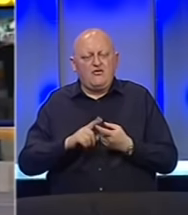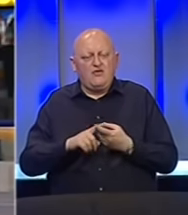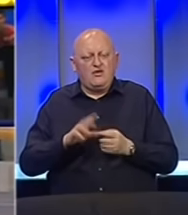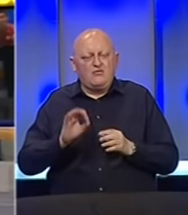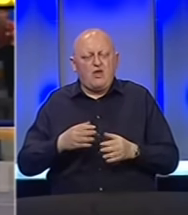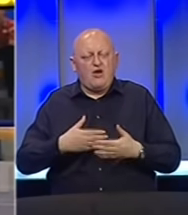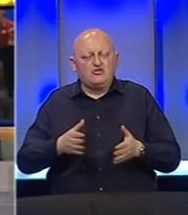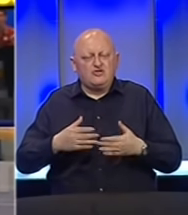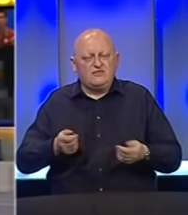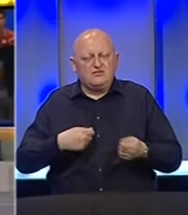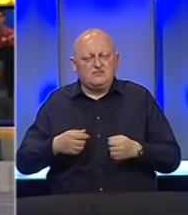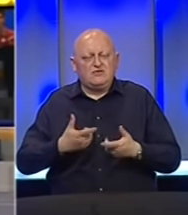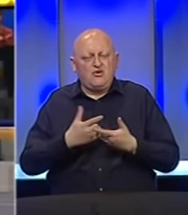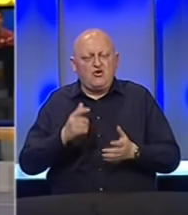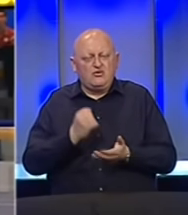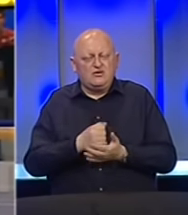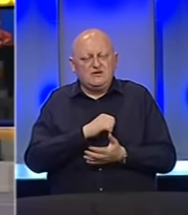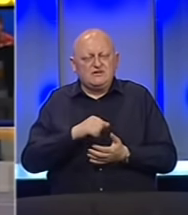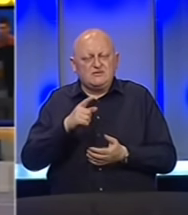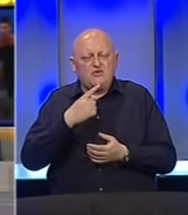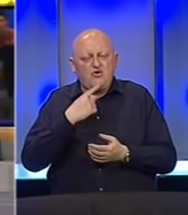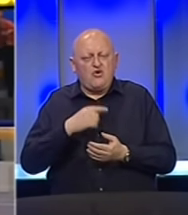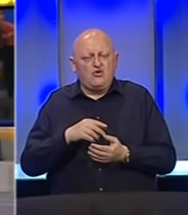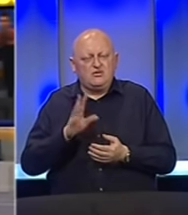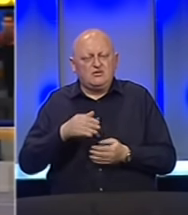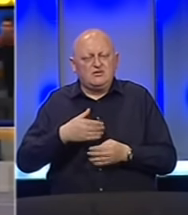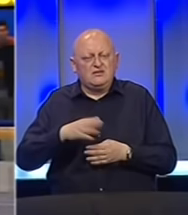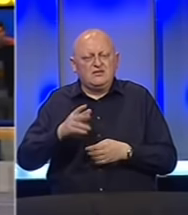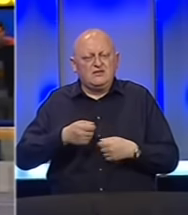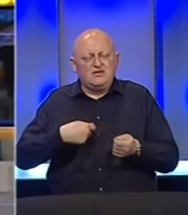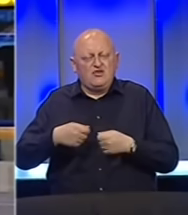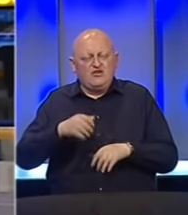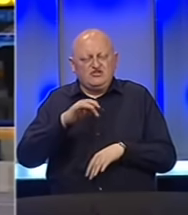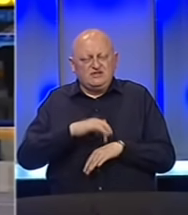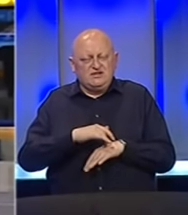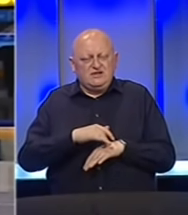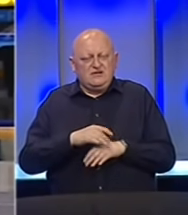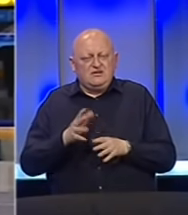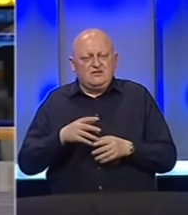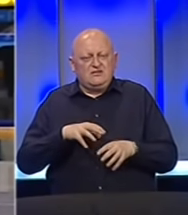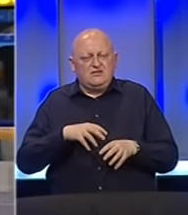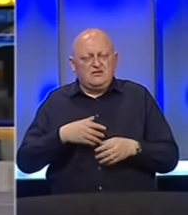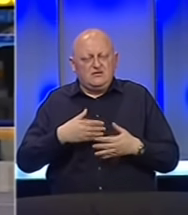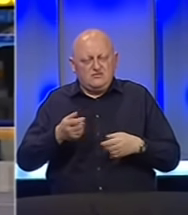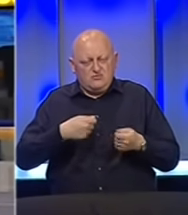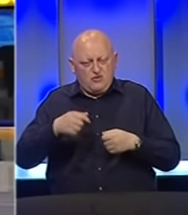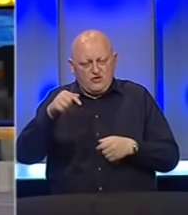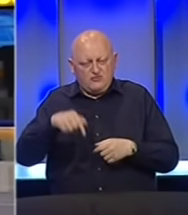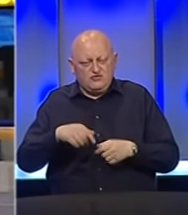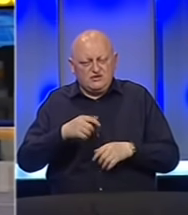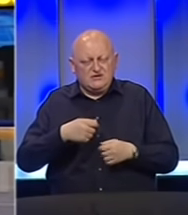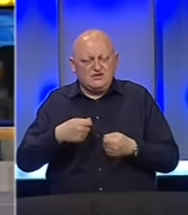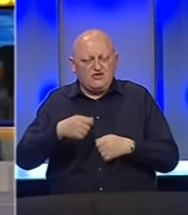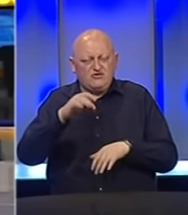polako otvaraju, ali odobrenje za rad imaju samo oni koji se nalaze izvan trgovačkih centara. Naime, radnje koje se nalaze unutar